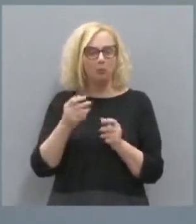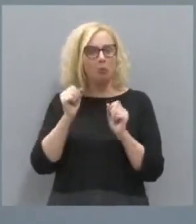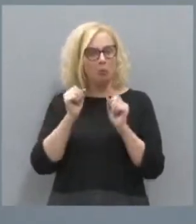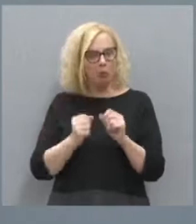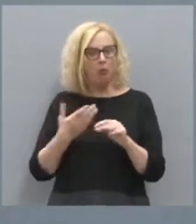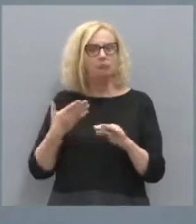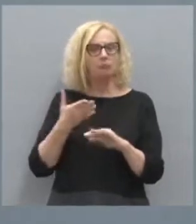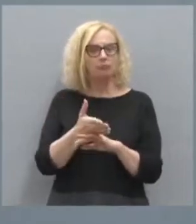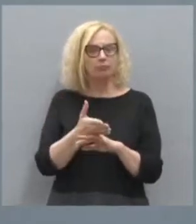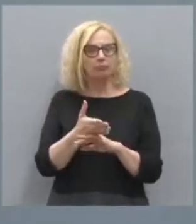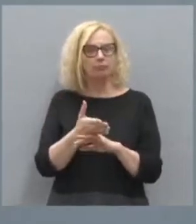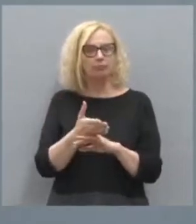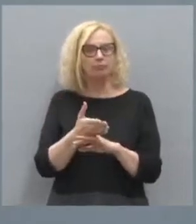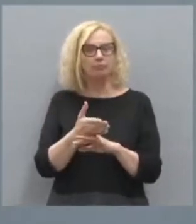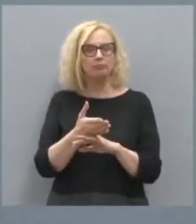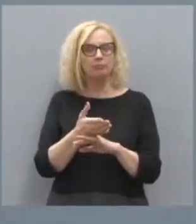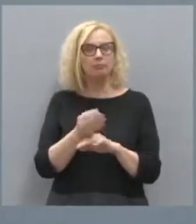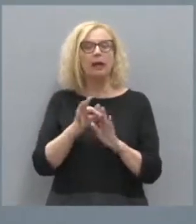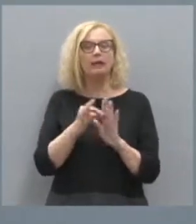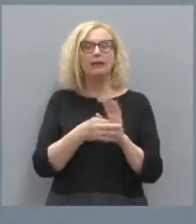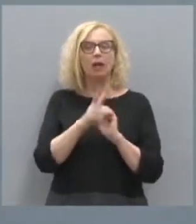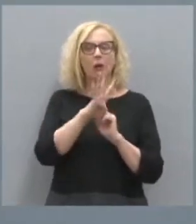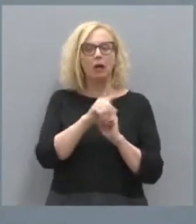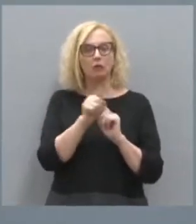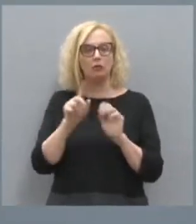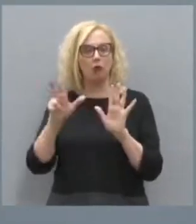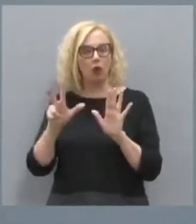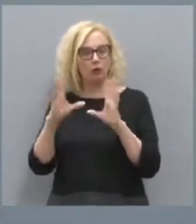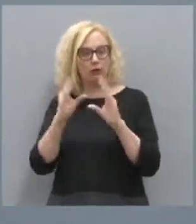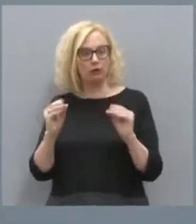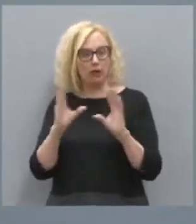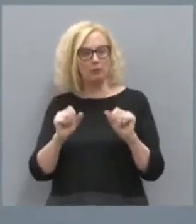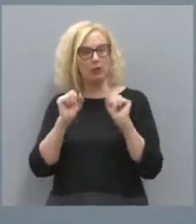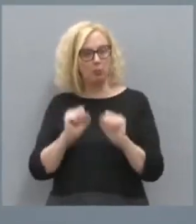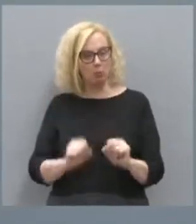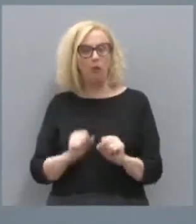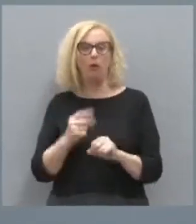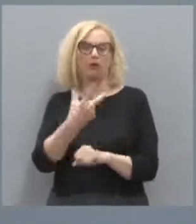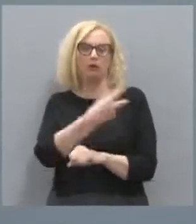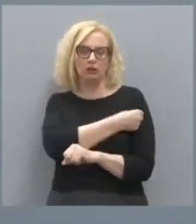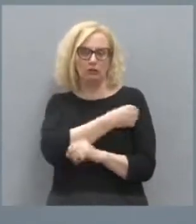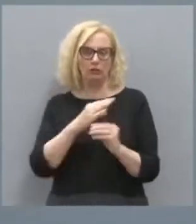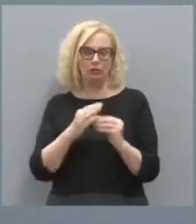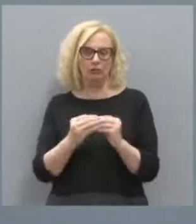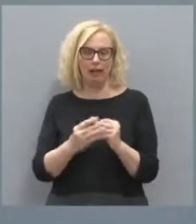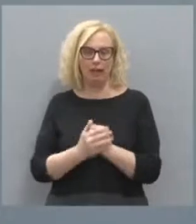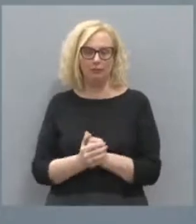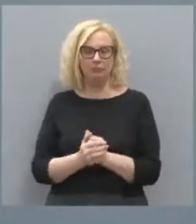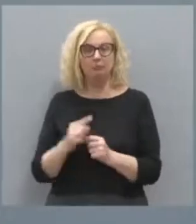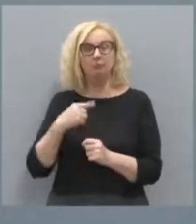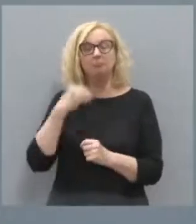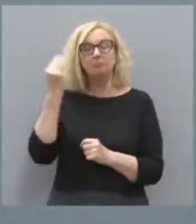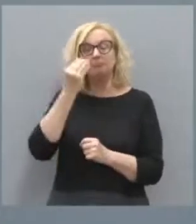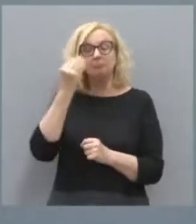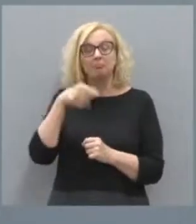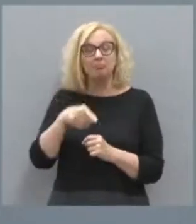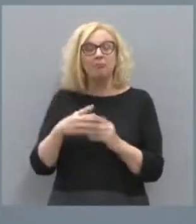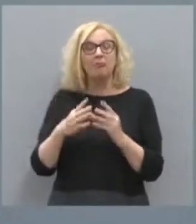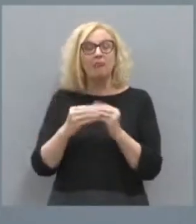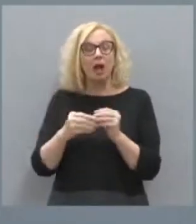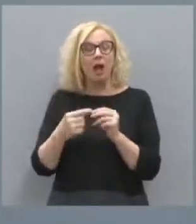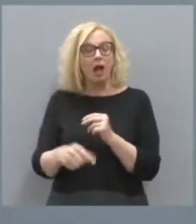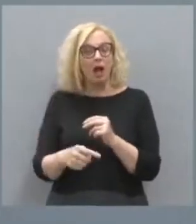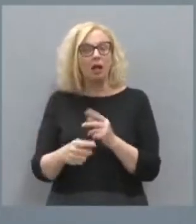dal 4 all 8 di dicembre io credo che se riusciremo a fare questo la scienza dice